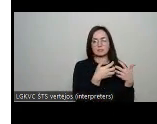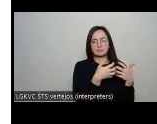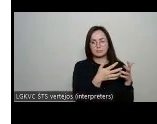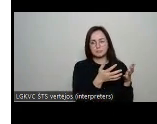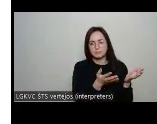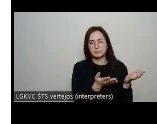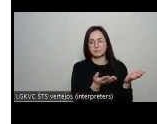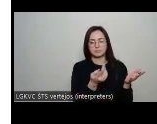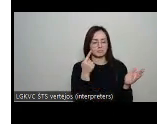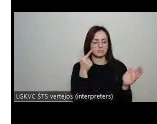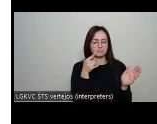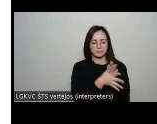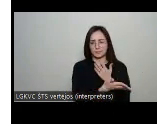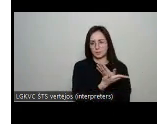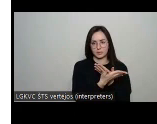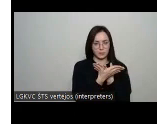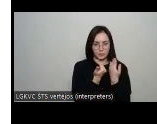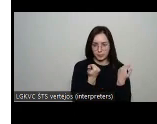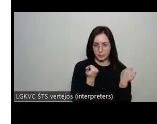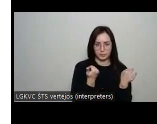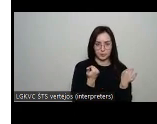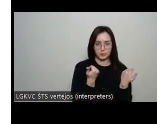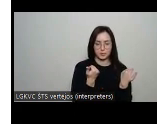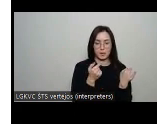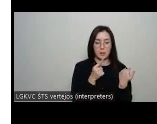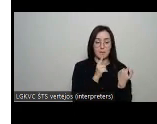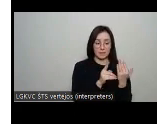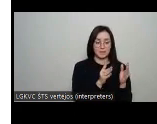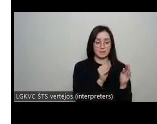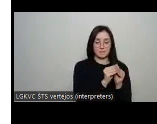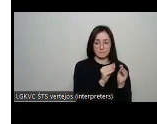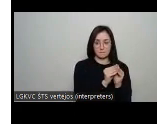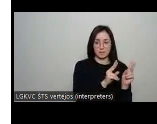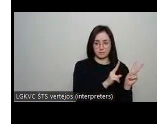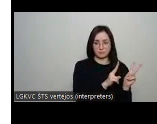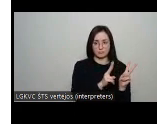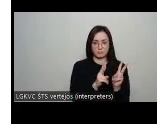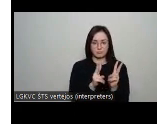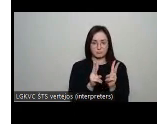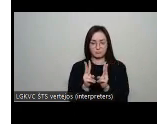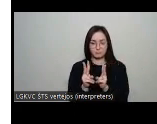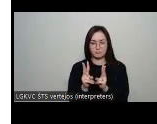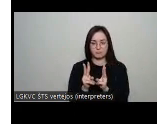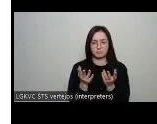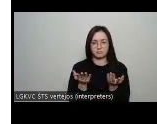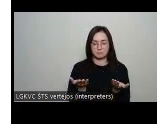neturi jokios prasmės mokiniams. Bet jie yra. Ir akivaizdu, kai